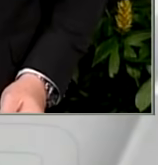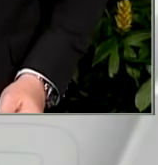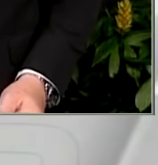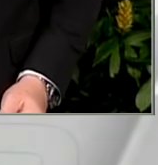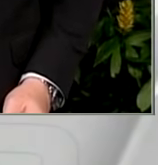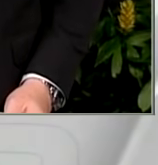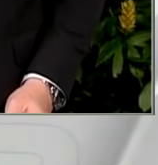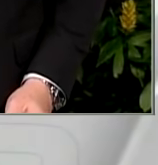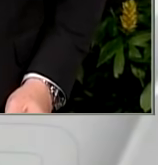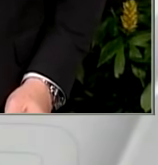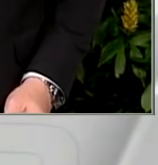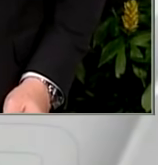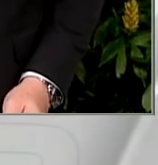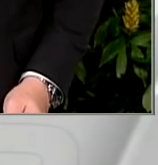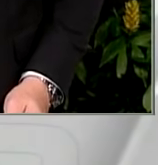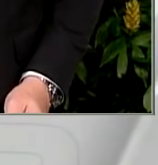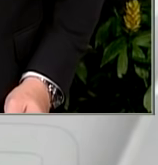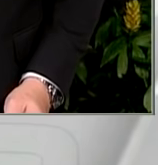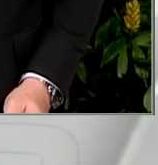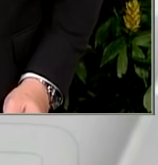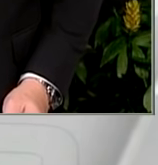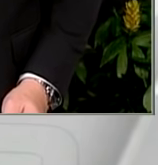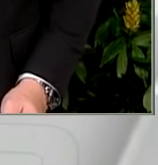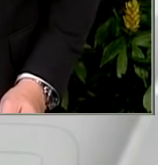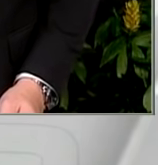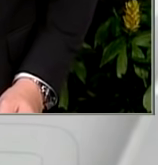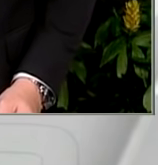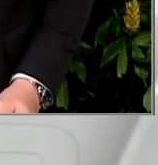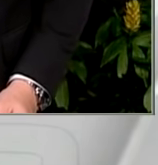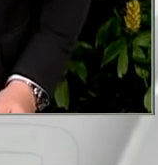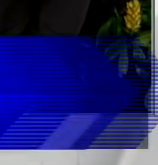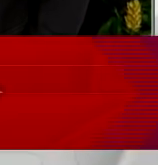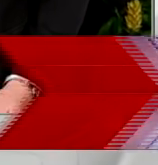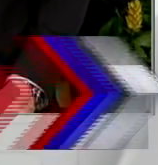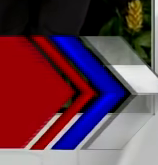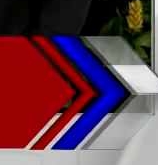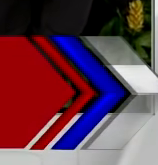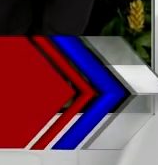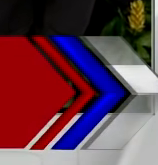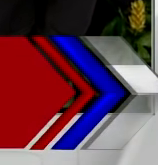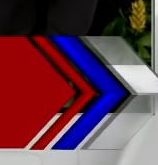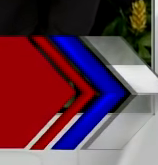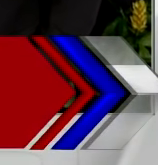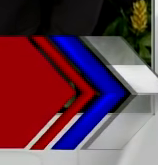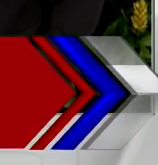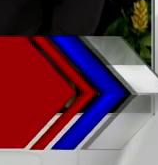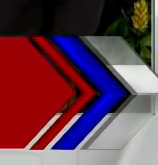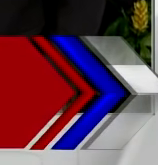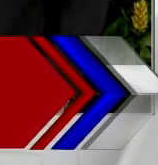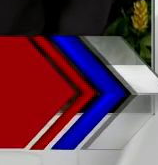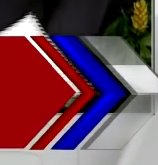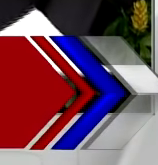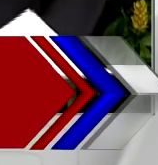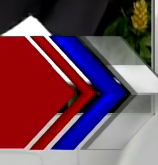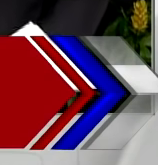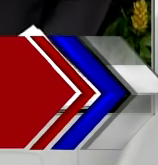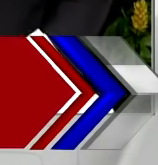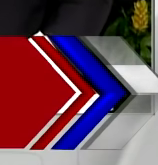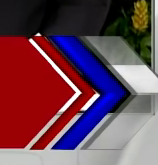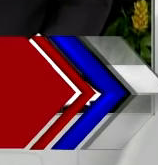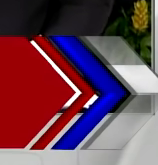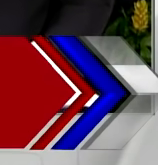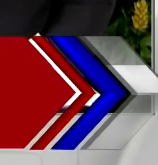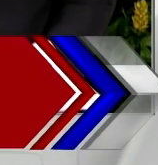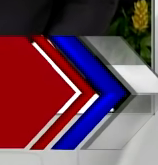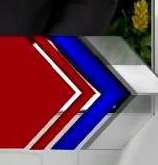At yan po ang mga balitang ating tinutukan ngayong weekend. Mula sa tahanan ng katotohanan, ako po si PR Canghel. Ako po si Ivan Merina,